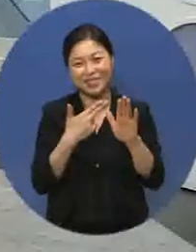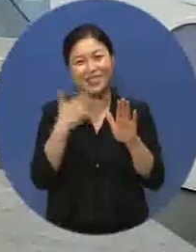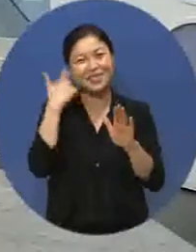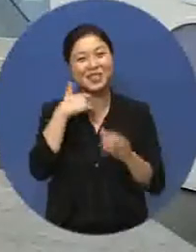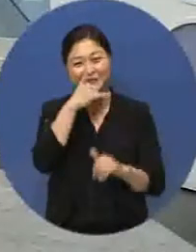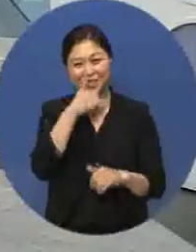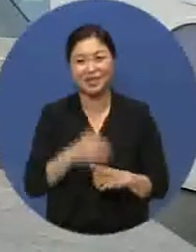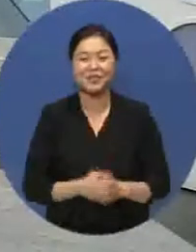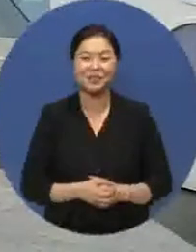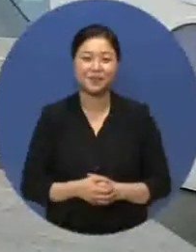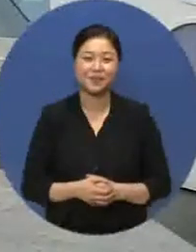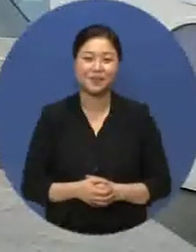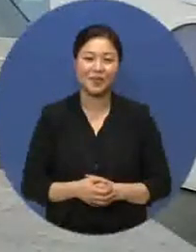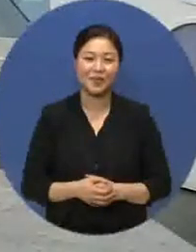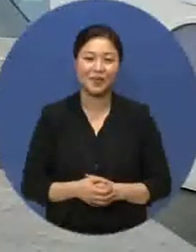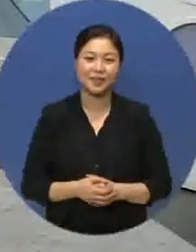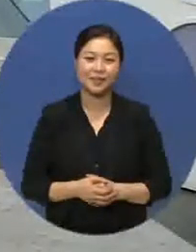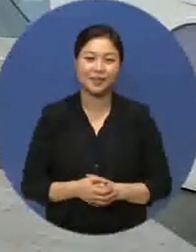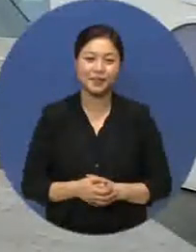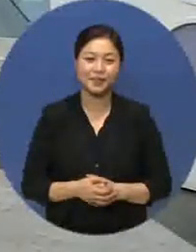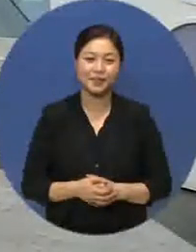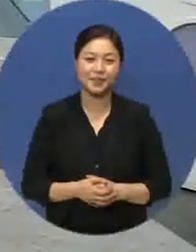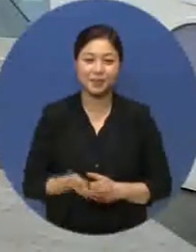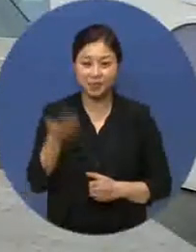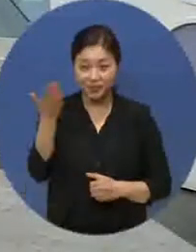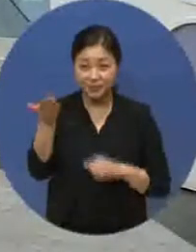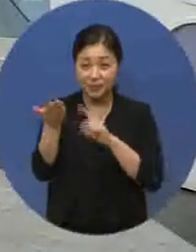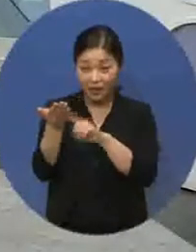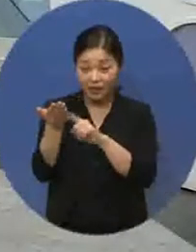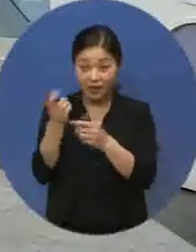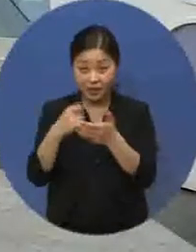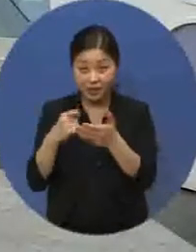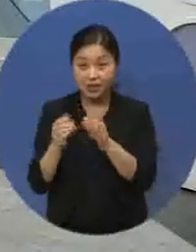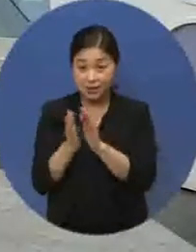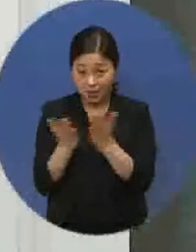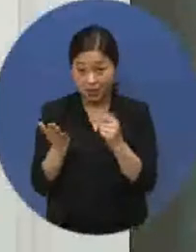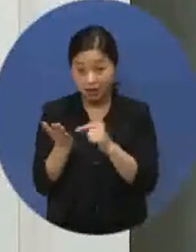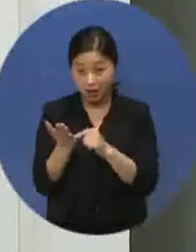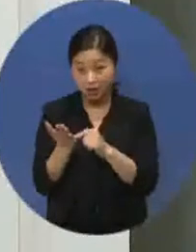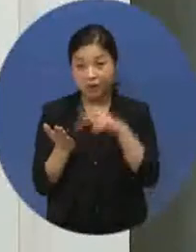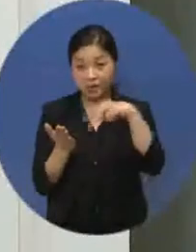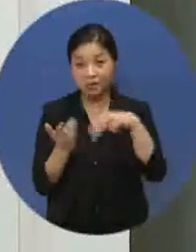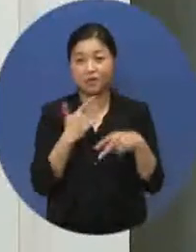그 이찬희 회장님이 내놓으신 책을 제가 봤어요.